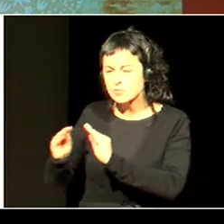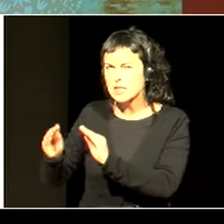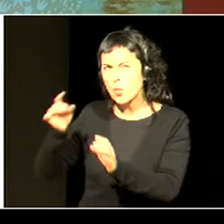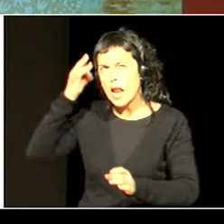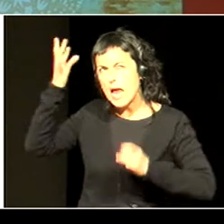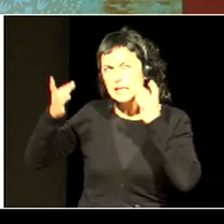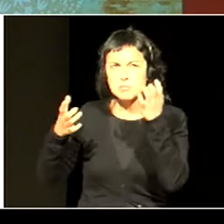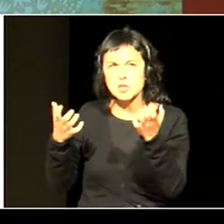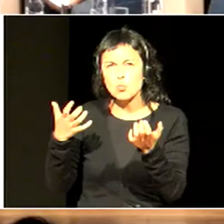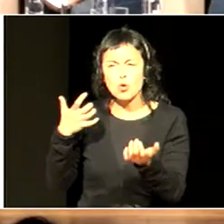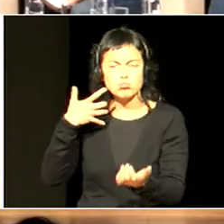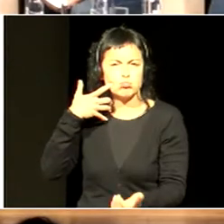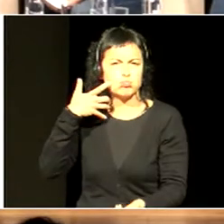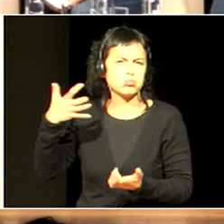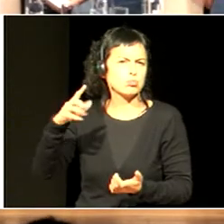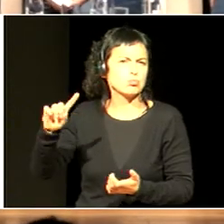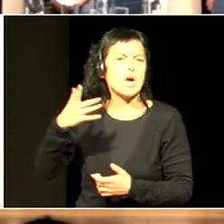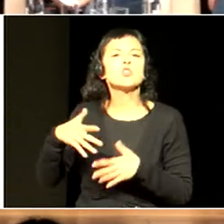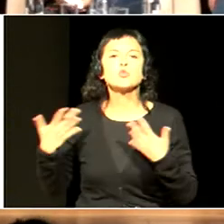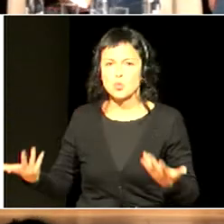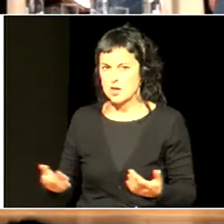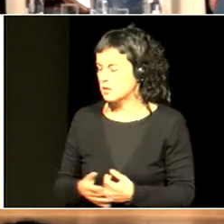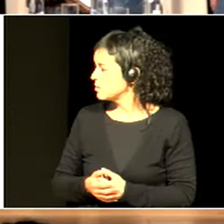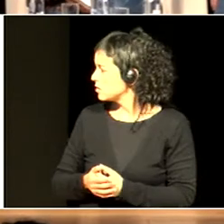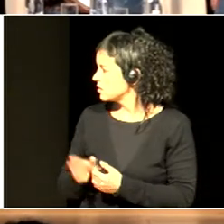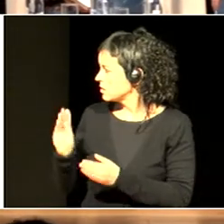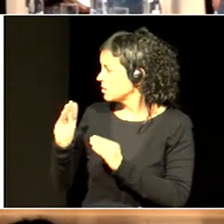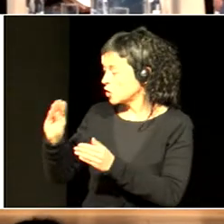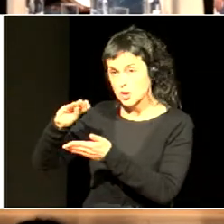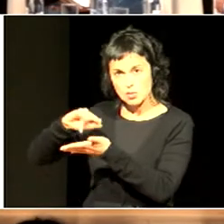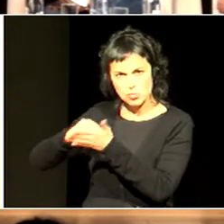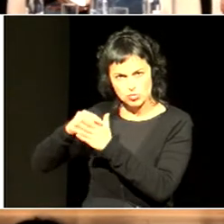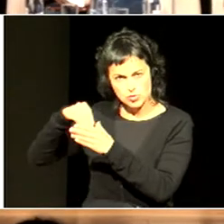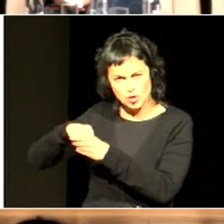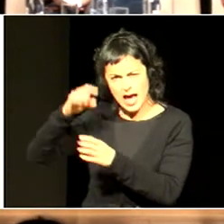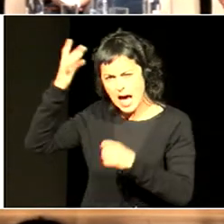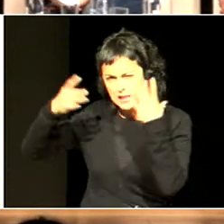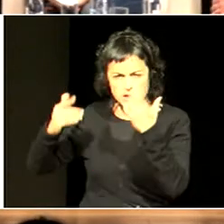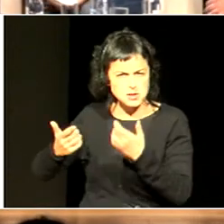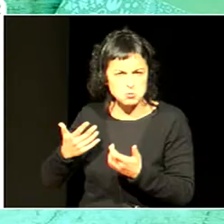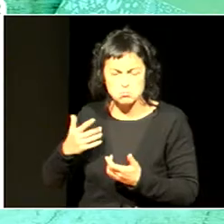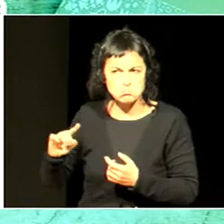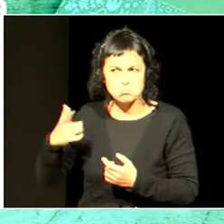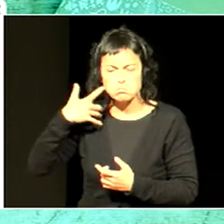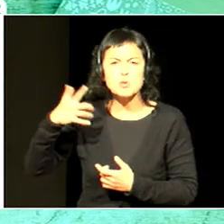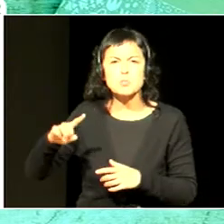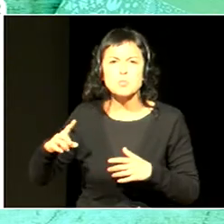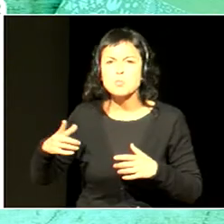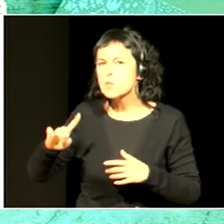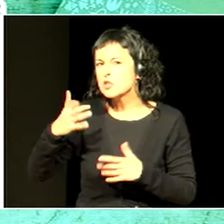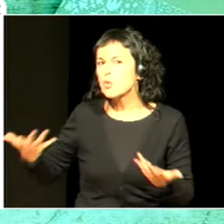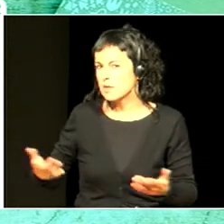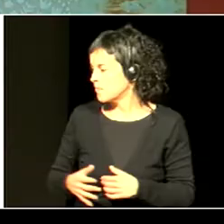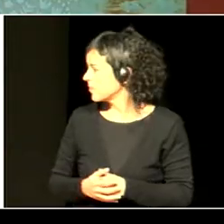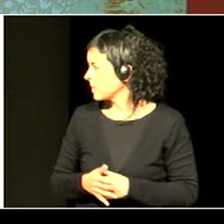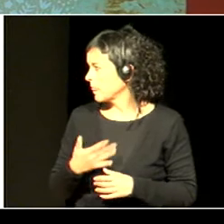esanguratsuenak. Zeintzuk dira zuen proiektuen jarduera esanguratsuenak. Animo, Yolanda. Bueno, a ber, saiatuko naiz,